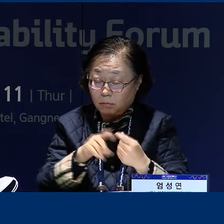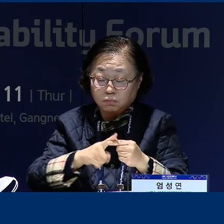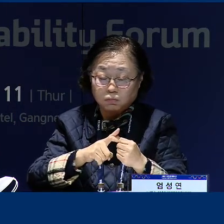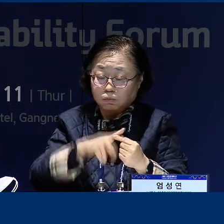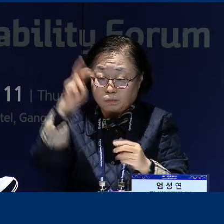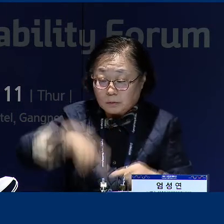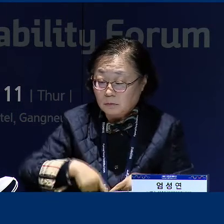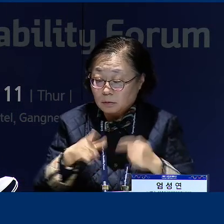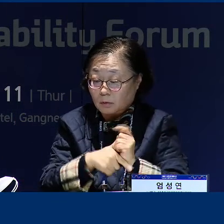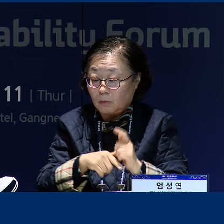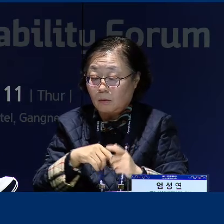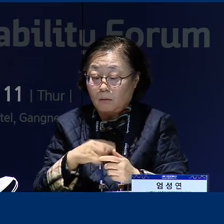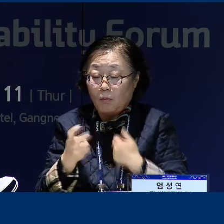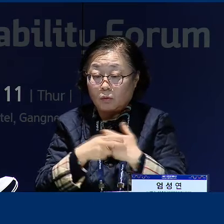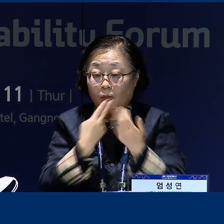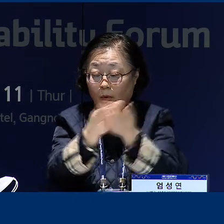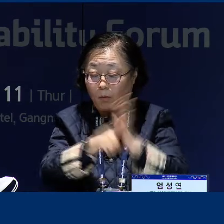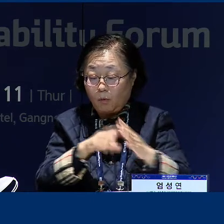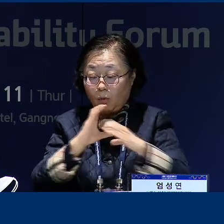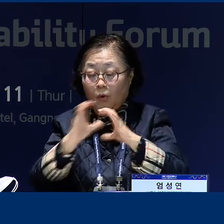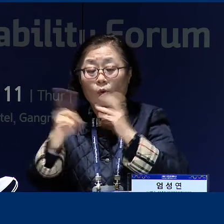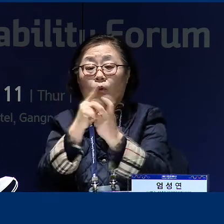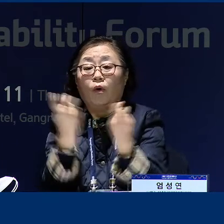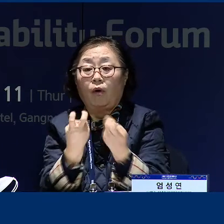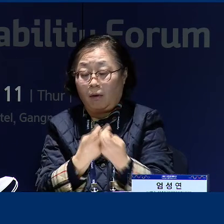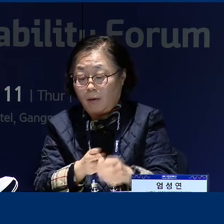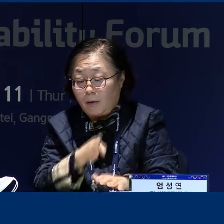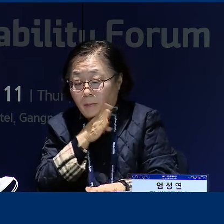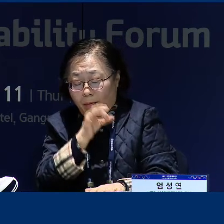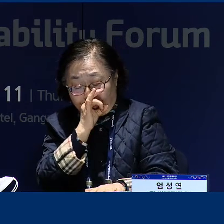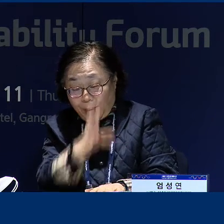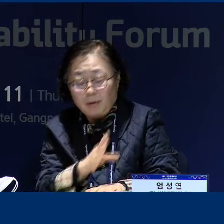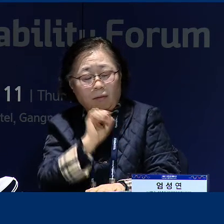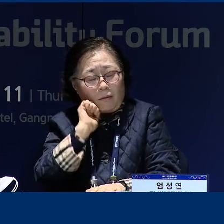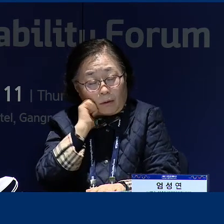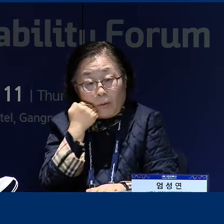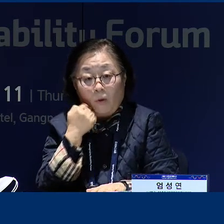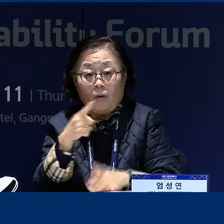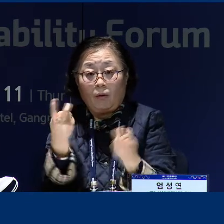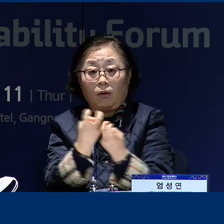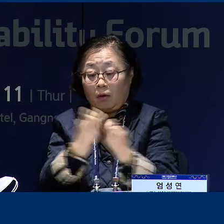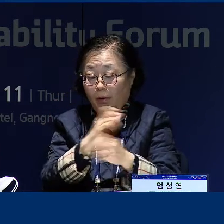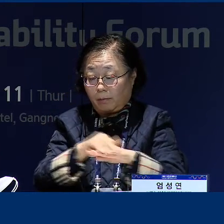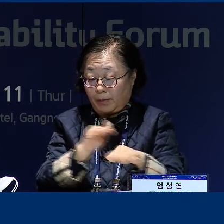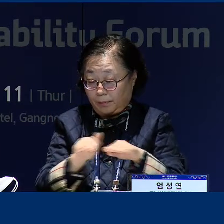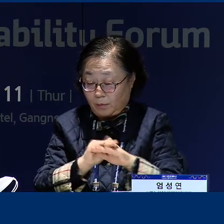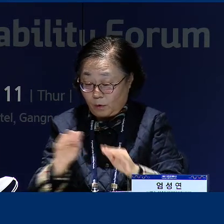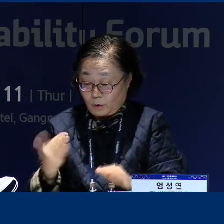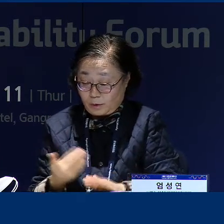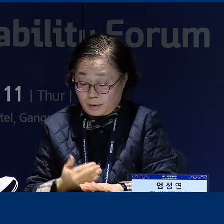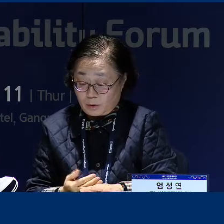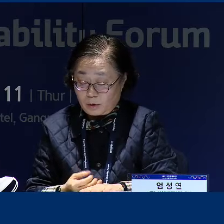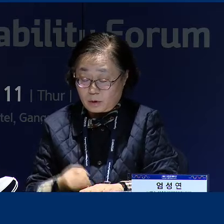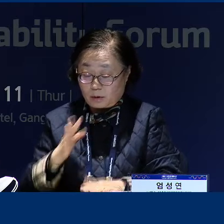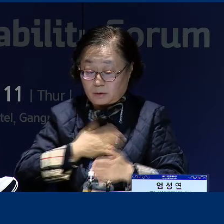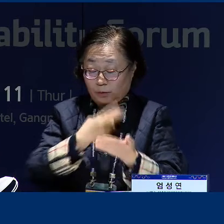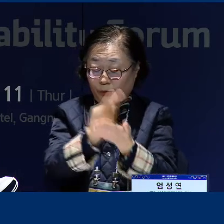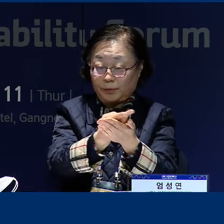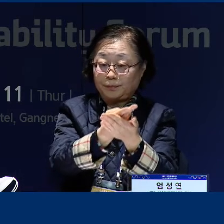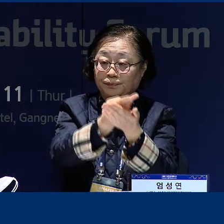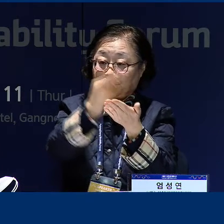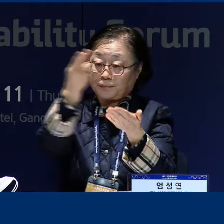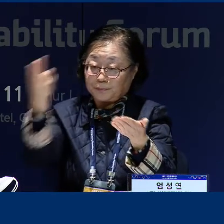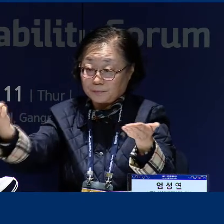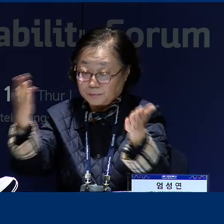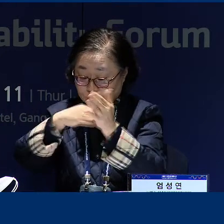했습니다. 만약에 한국어를 읽고 쓸 수 없는 고령의 농인이 입원을 해야 한다면 어떻게 의료진과 의사소통을 할 수